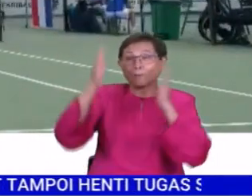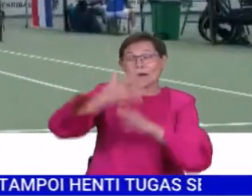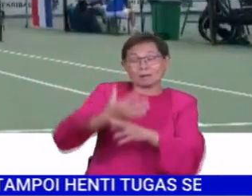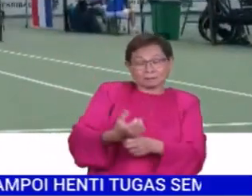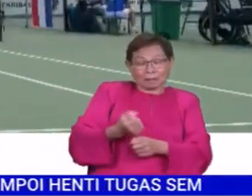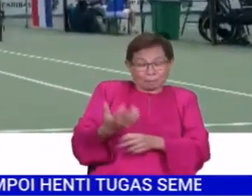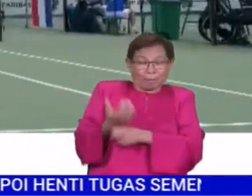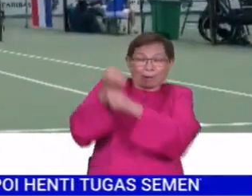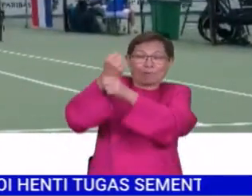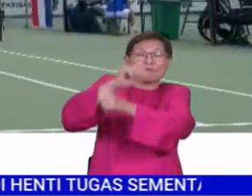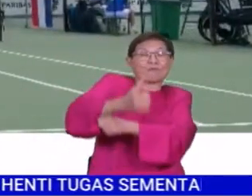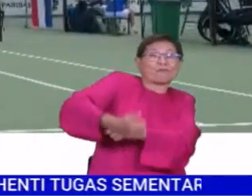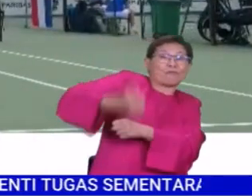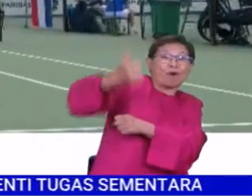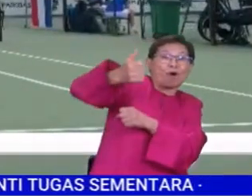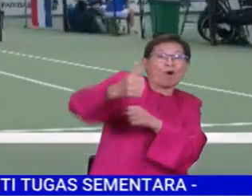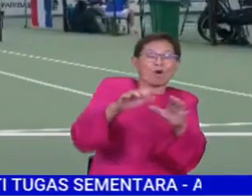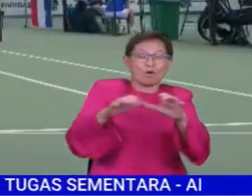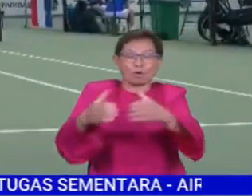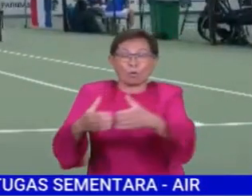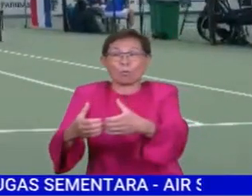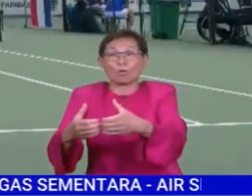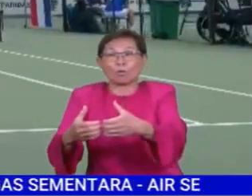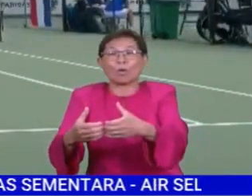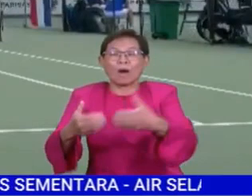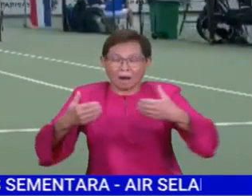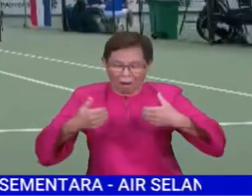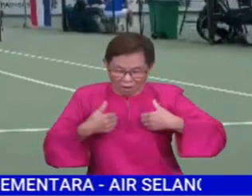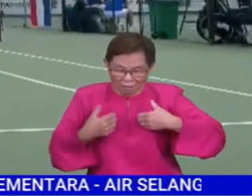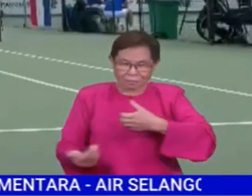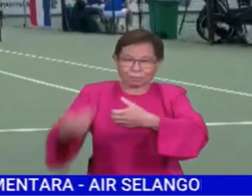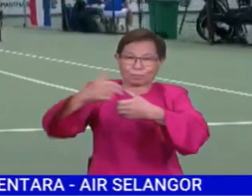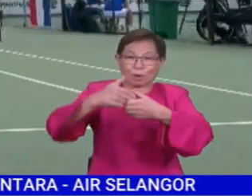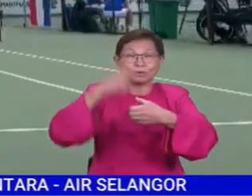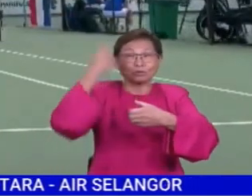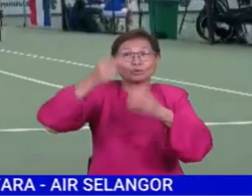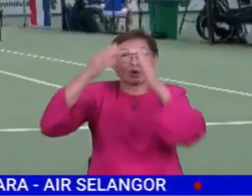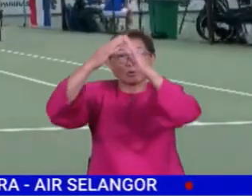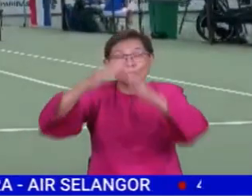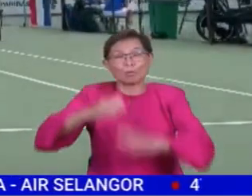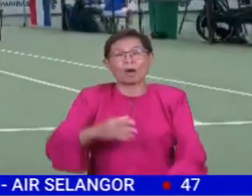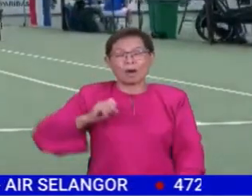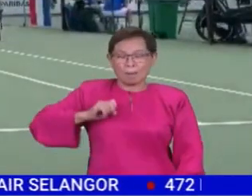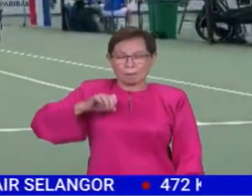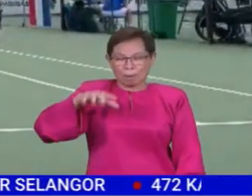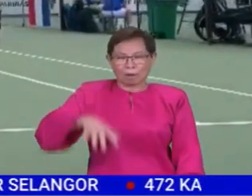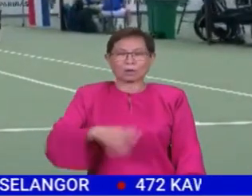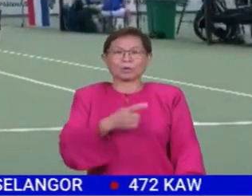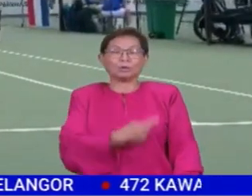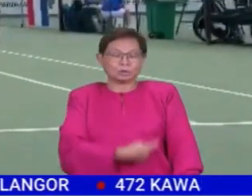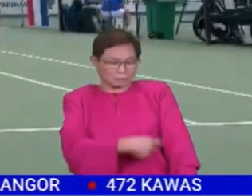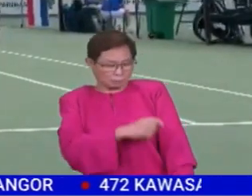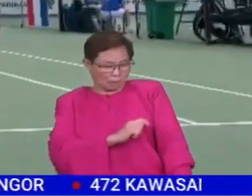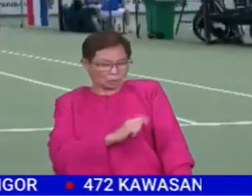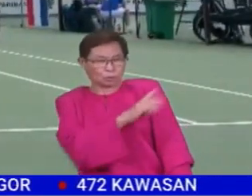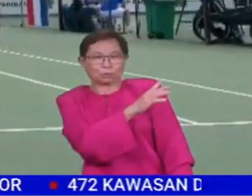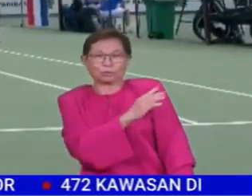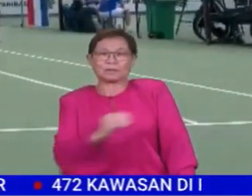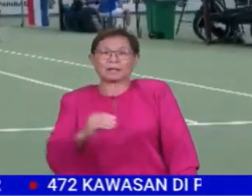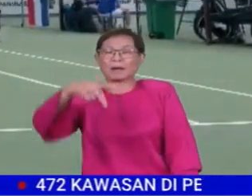memperoleh kemenangan pertama dalam aksi kumpulan D yang turut disertai tuan rumah Portugal, Spanyol dan Poland.